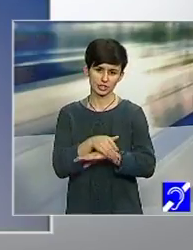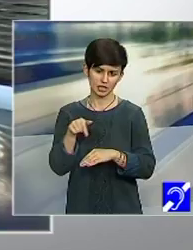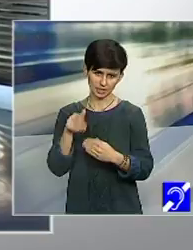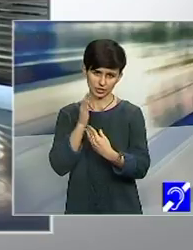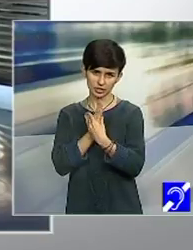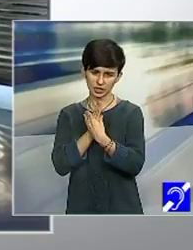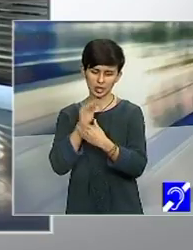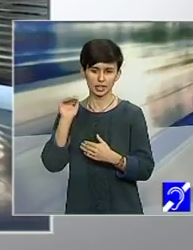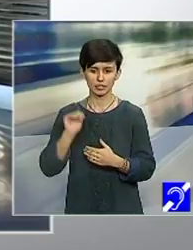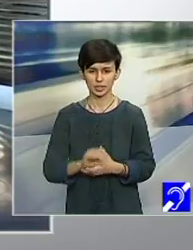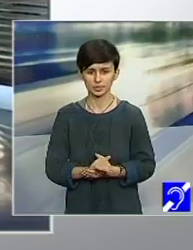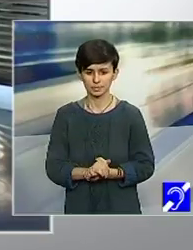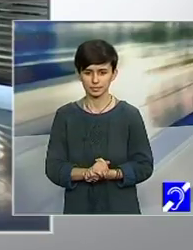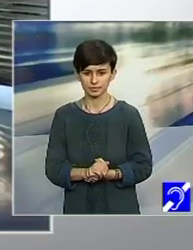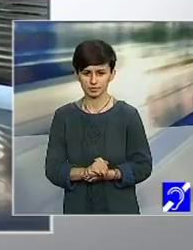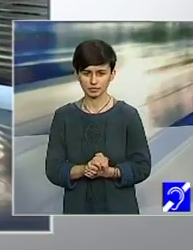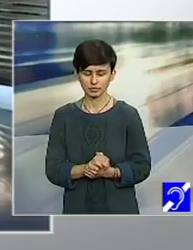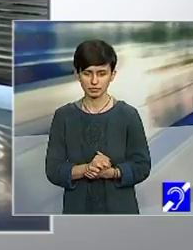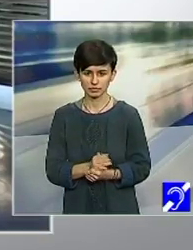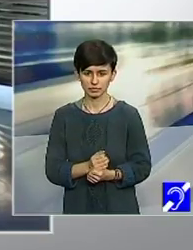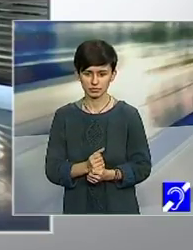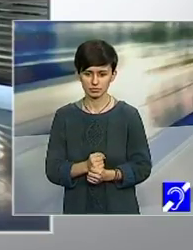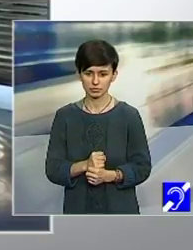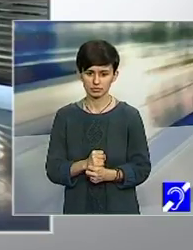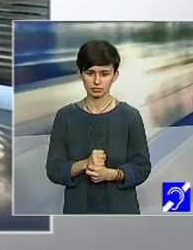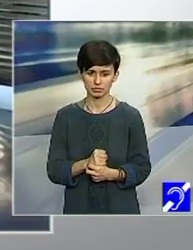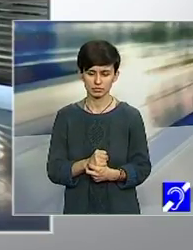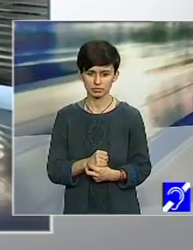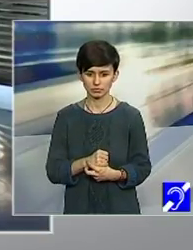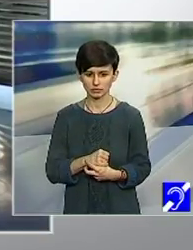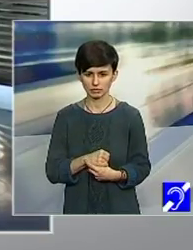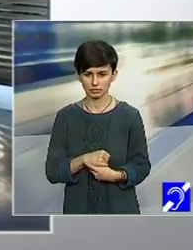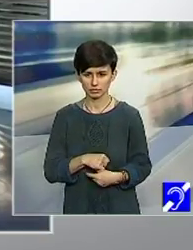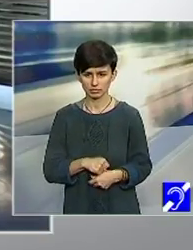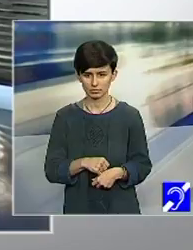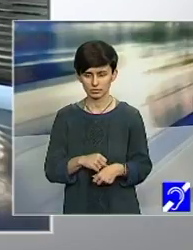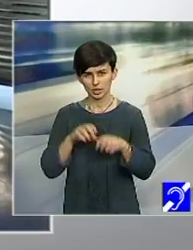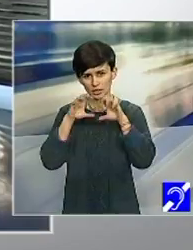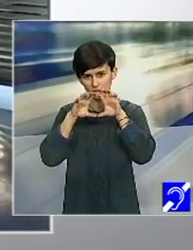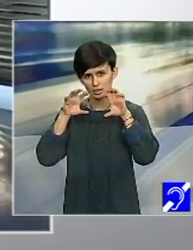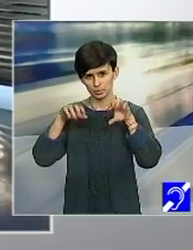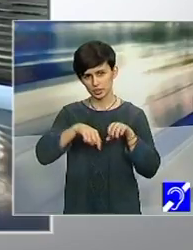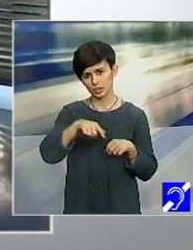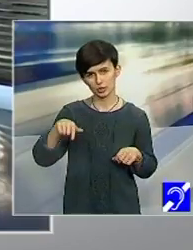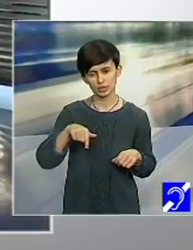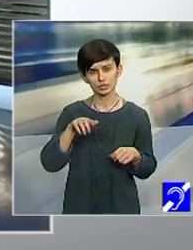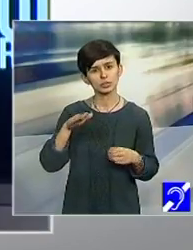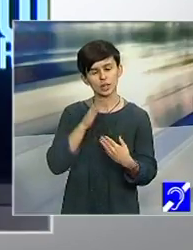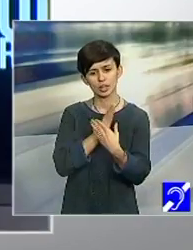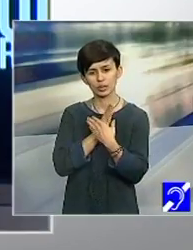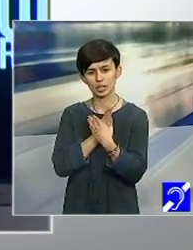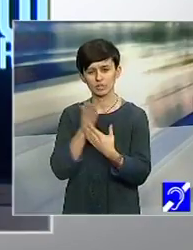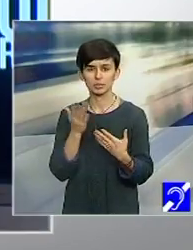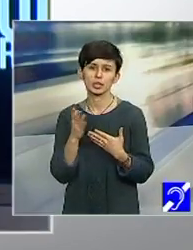Deci, muzeul nostru are o arhivă pe care am colectat-o din multe